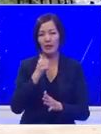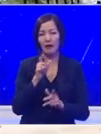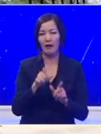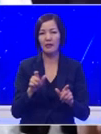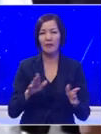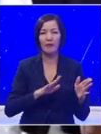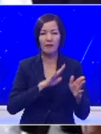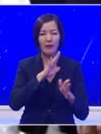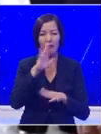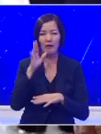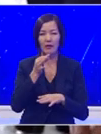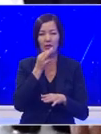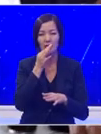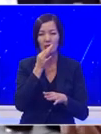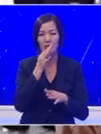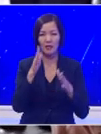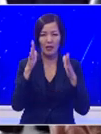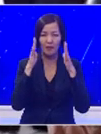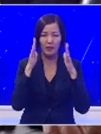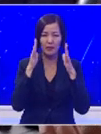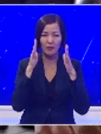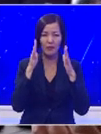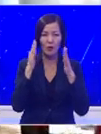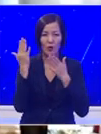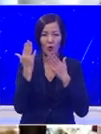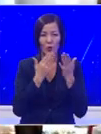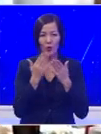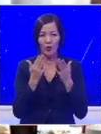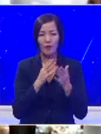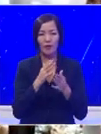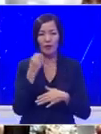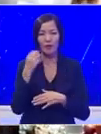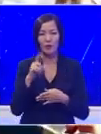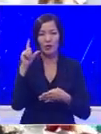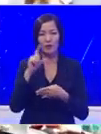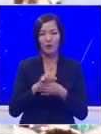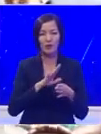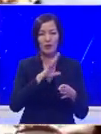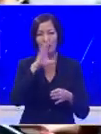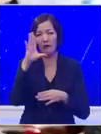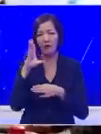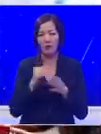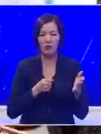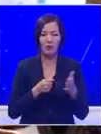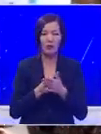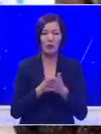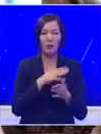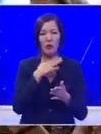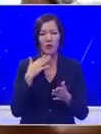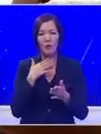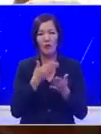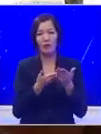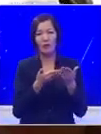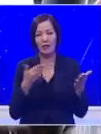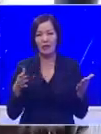айт намазына жиналып ақ тілеу тілеген ақтеректік ағайын орталық мешітте күні бойы болды. Әуелі құрбан шалынып Құран оқылды,